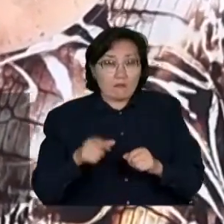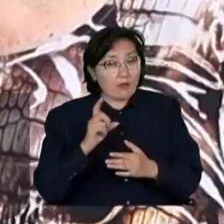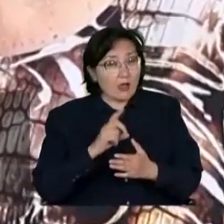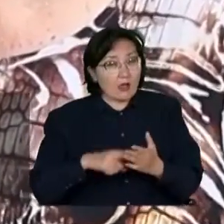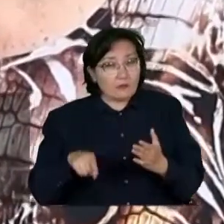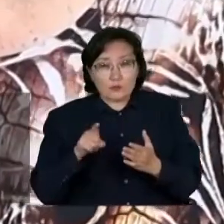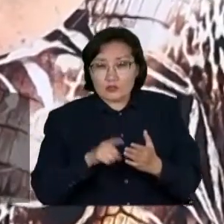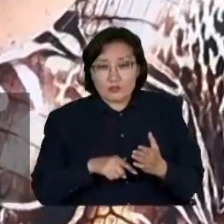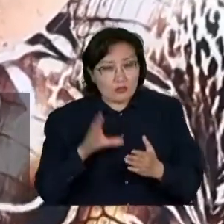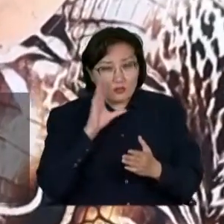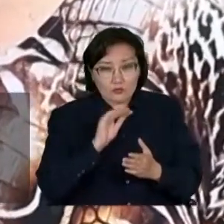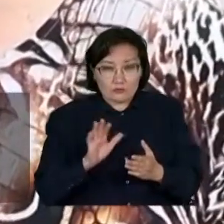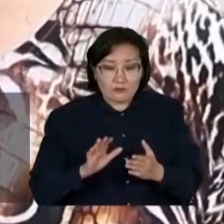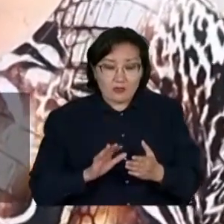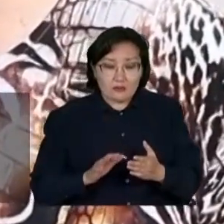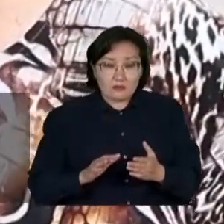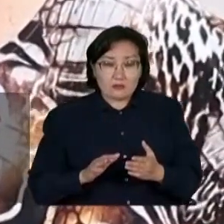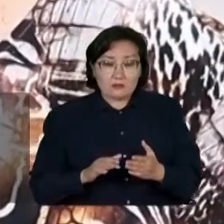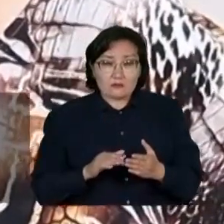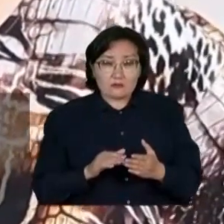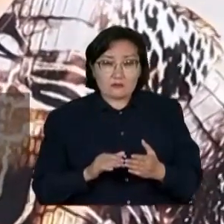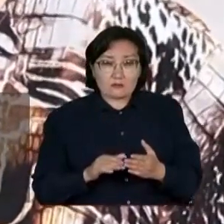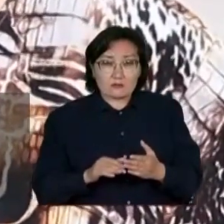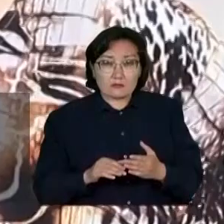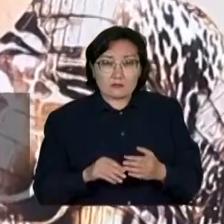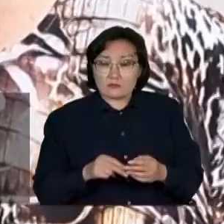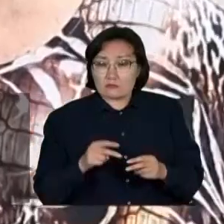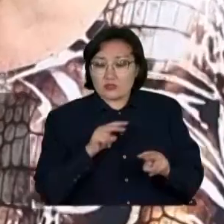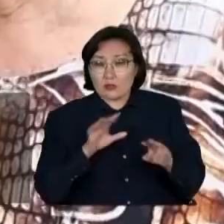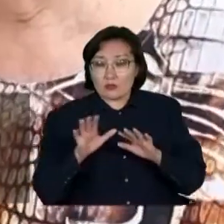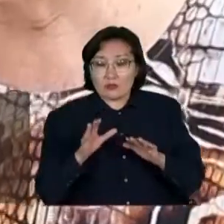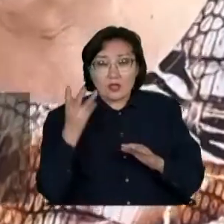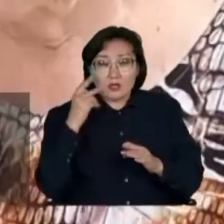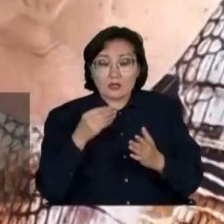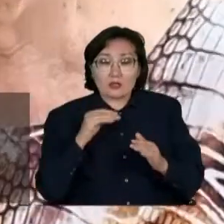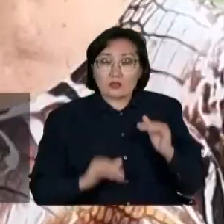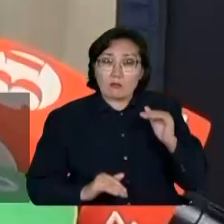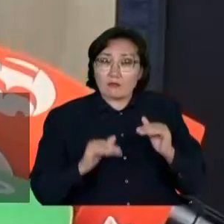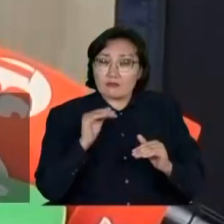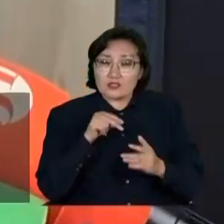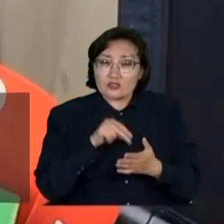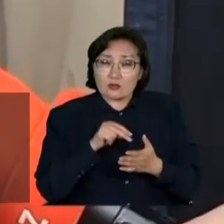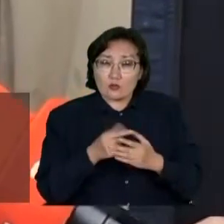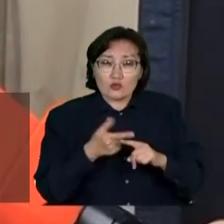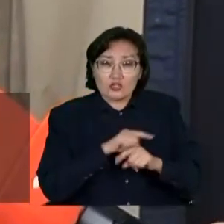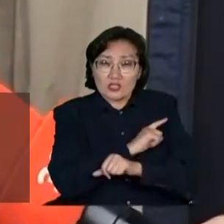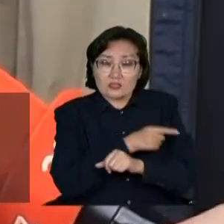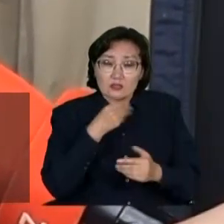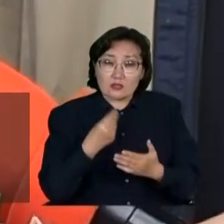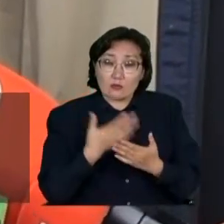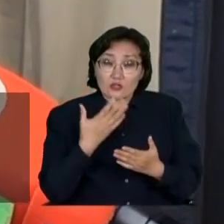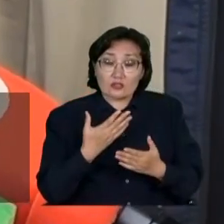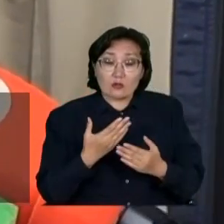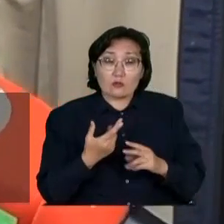не успеваешь наблюдать, когда повышаются цены. Очень сильно повышаются. Конечно, печально, потому